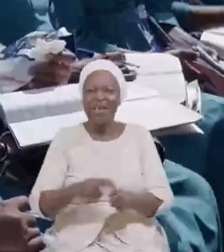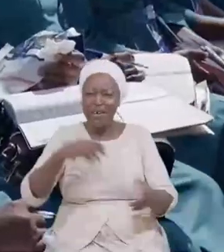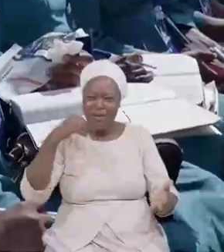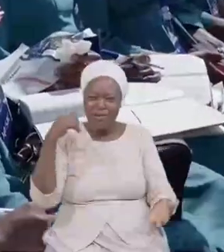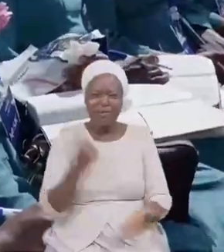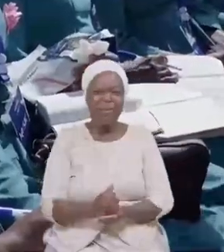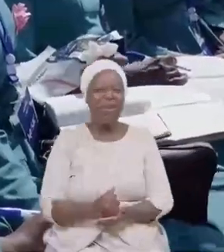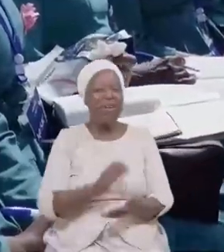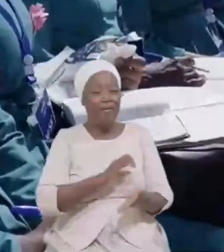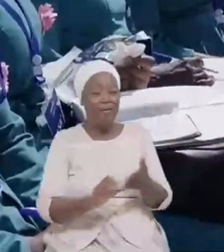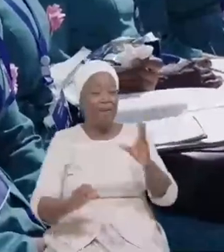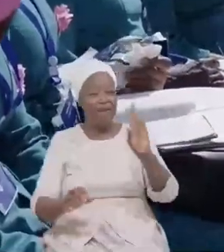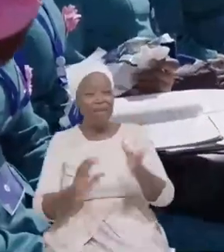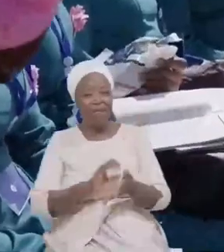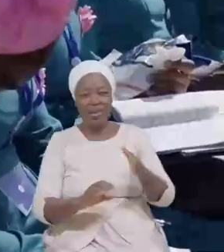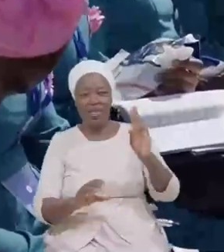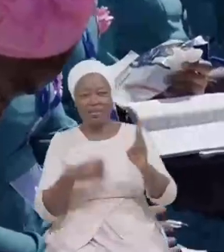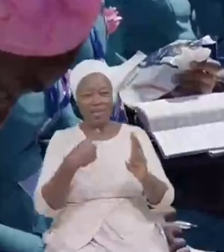Verset 6.